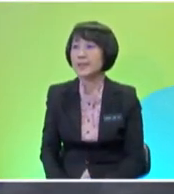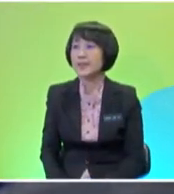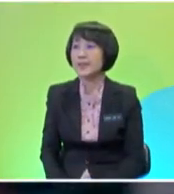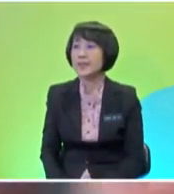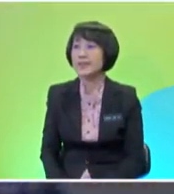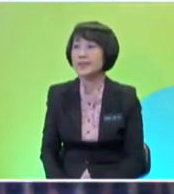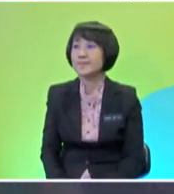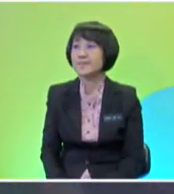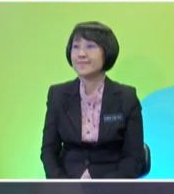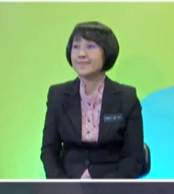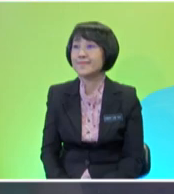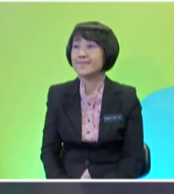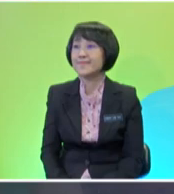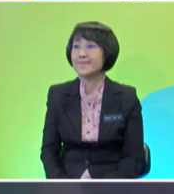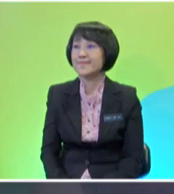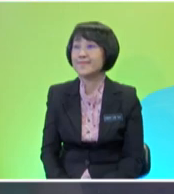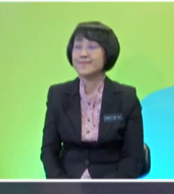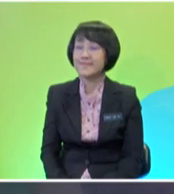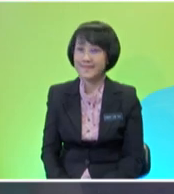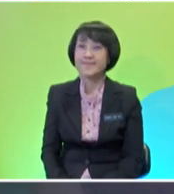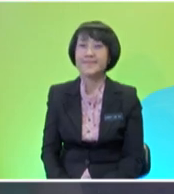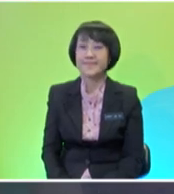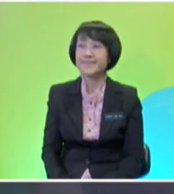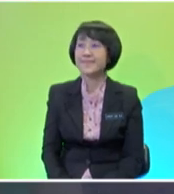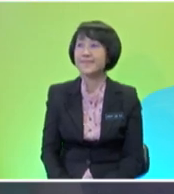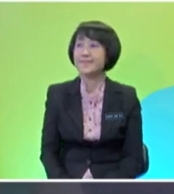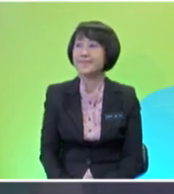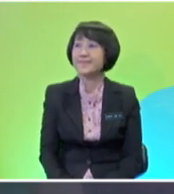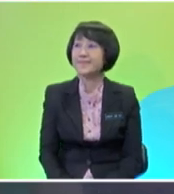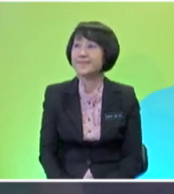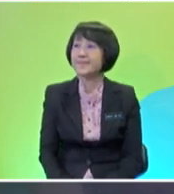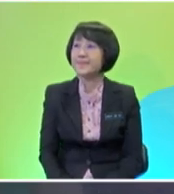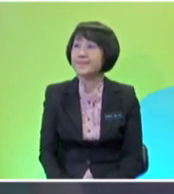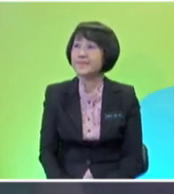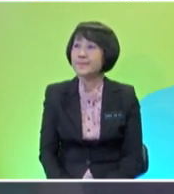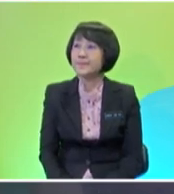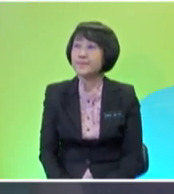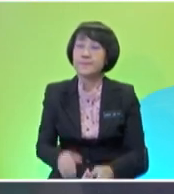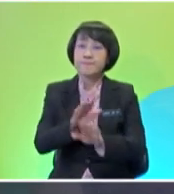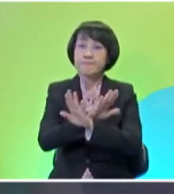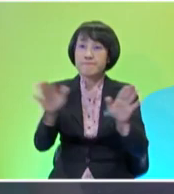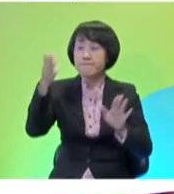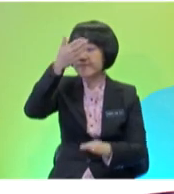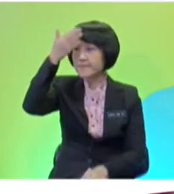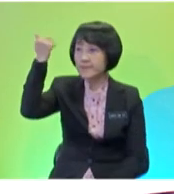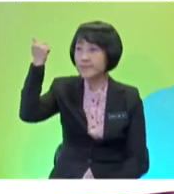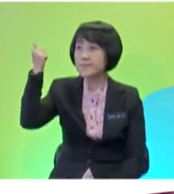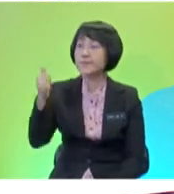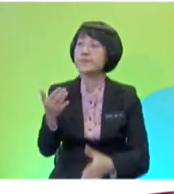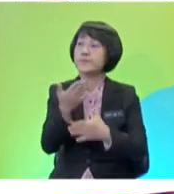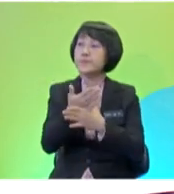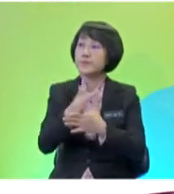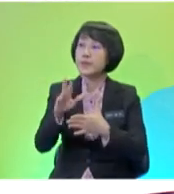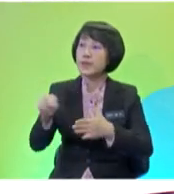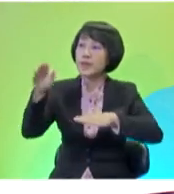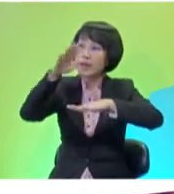ukur tu betul. Jadi, saiznya sama. Okey, dah buat lubang ni. Okey, jangan lupa Ifan sebab kita bahagian atas. Okey, macam ini Ifan